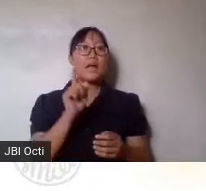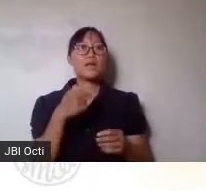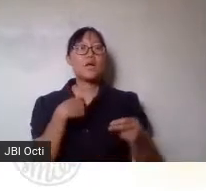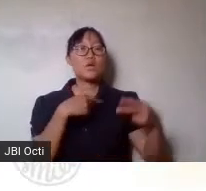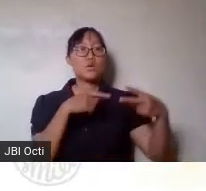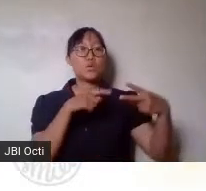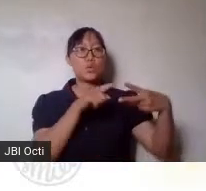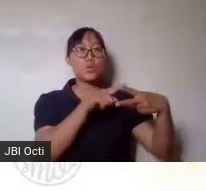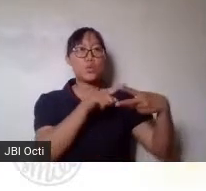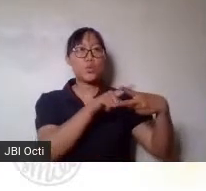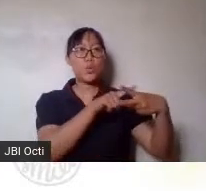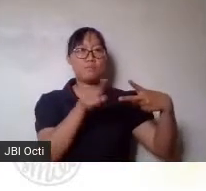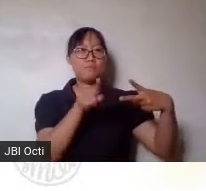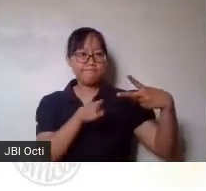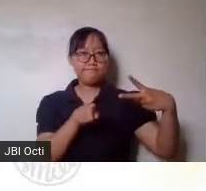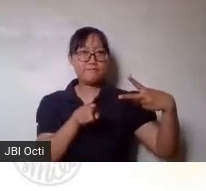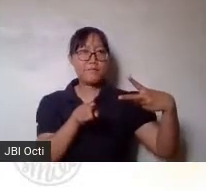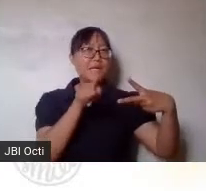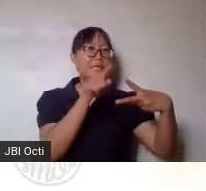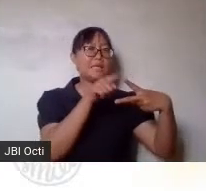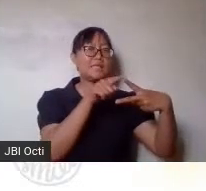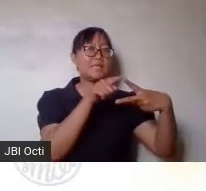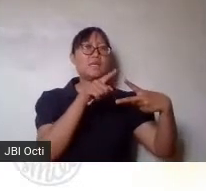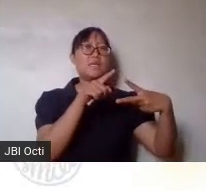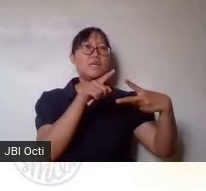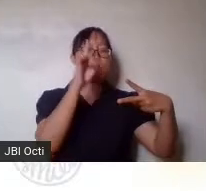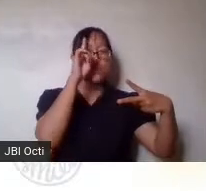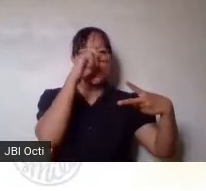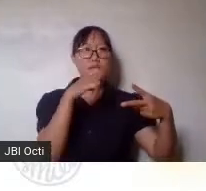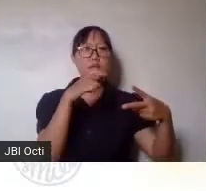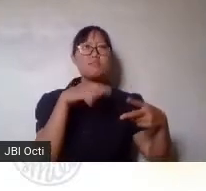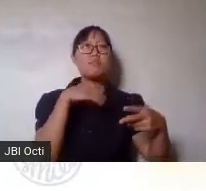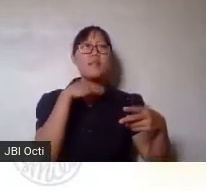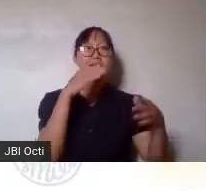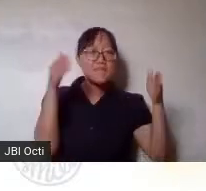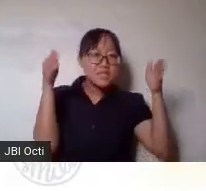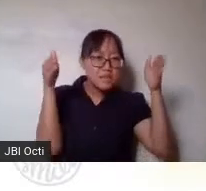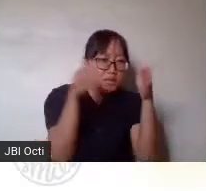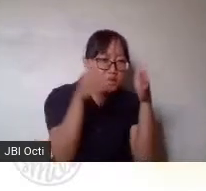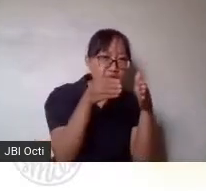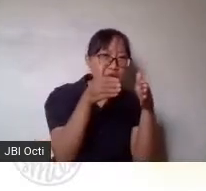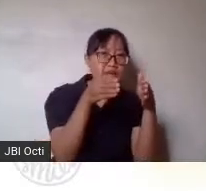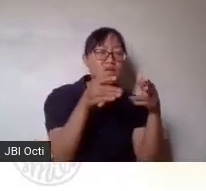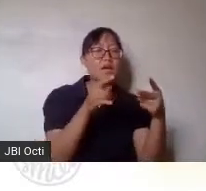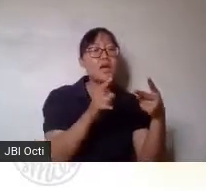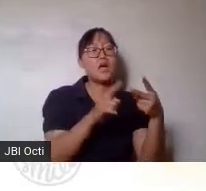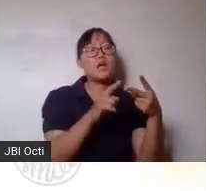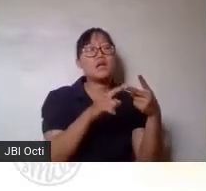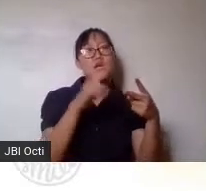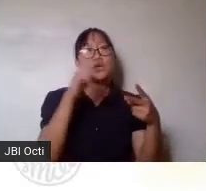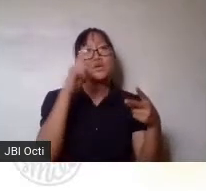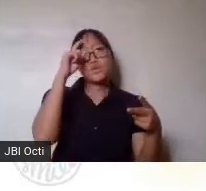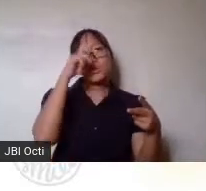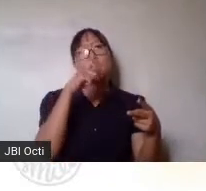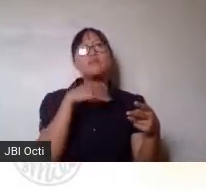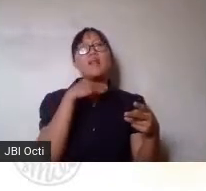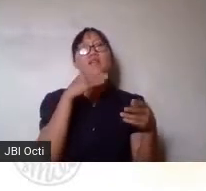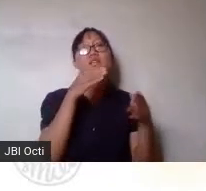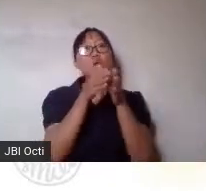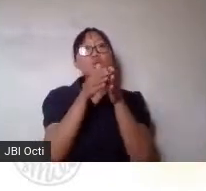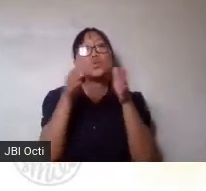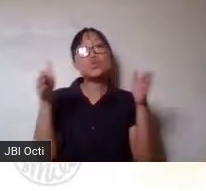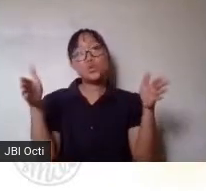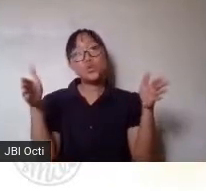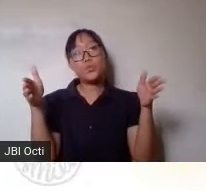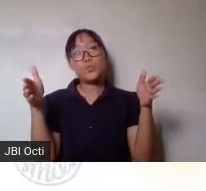spesifik dan kemudian ada kesulitan belajar yang disebut dengan kesulitan belajar umum. Nah, tentu hal ini